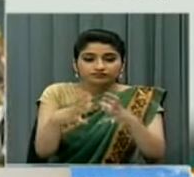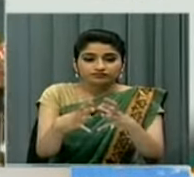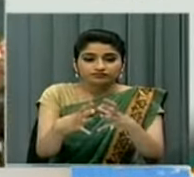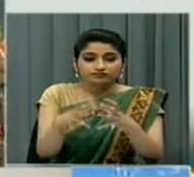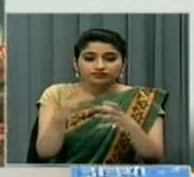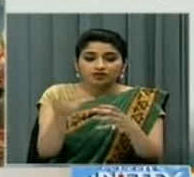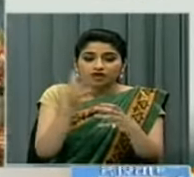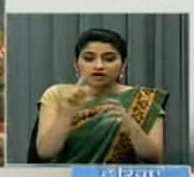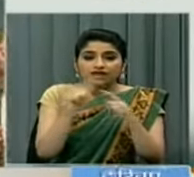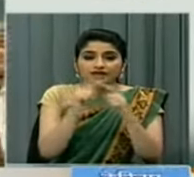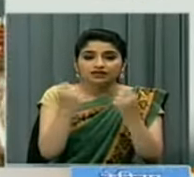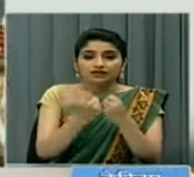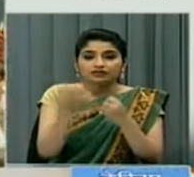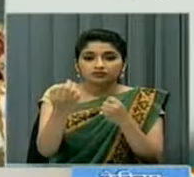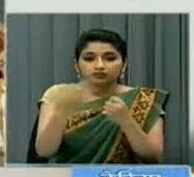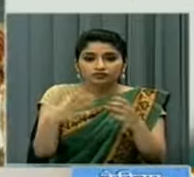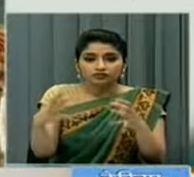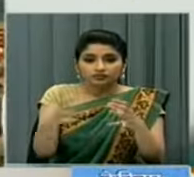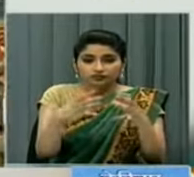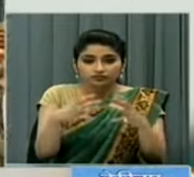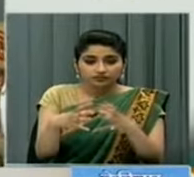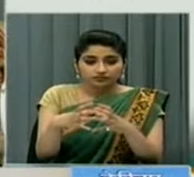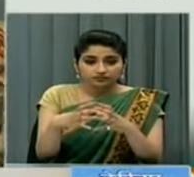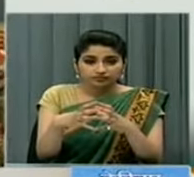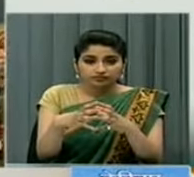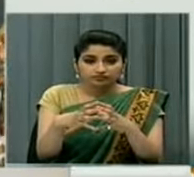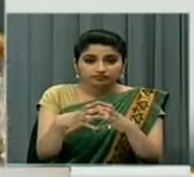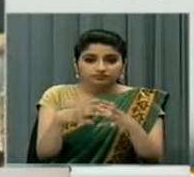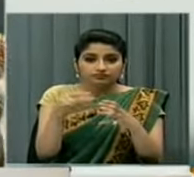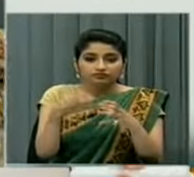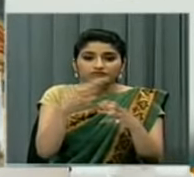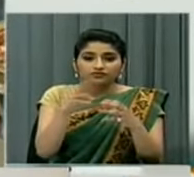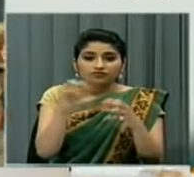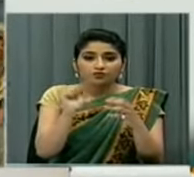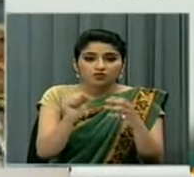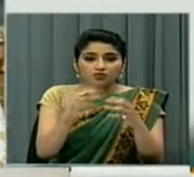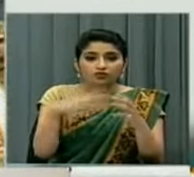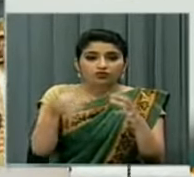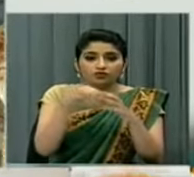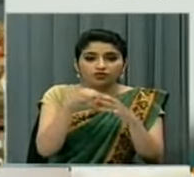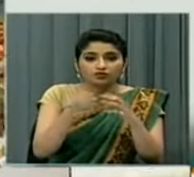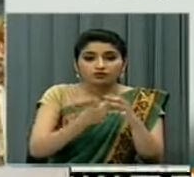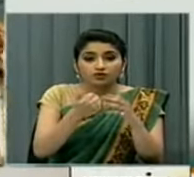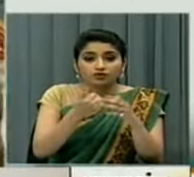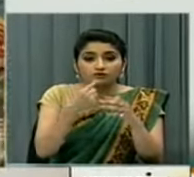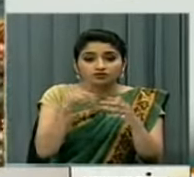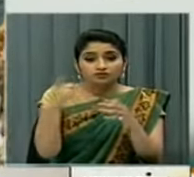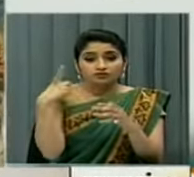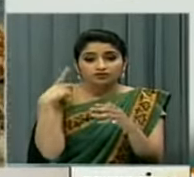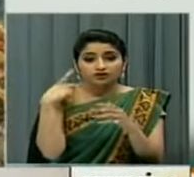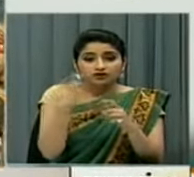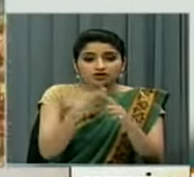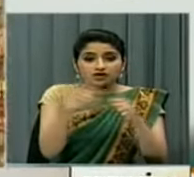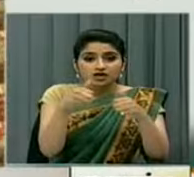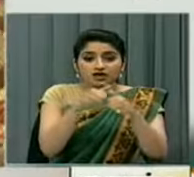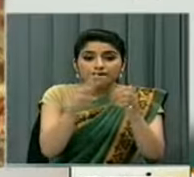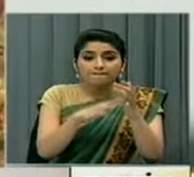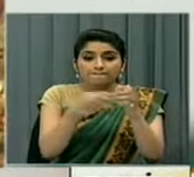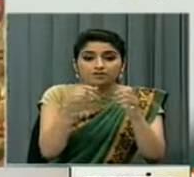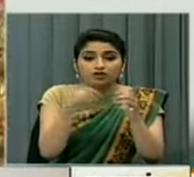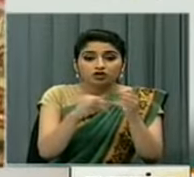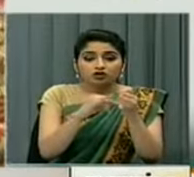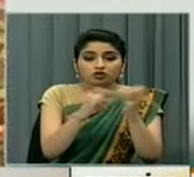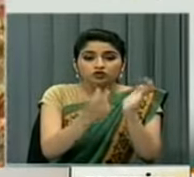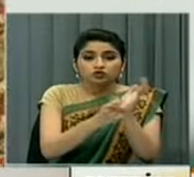तैनात है। ये इनकी बड़ी ट्रेनिंग खास इसीलिए होती है और ये लोकल्स में मिक्स हो जाते हैं और लोकल्स